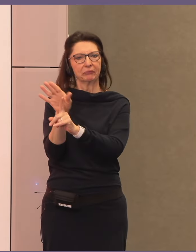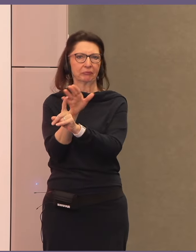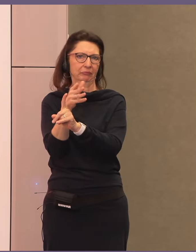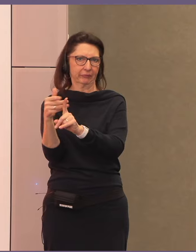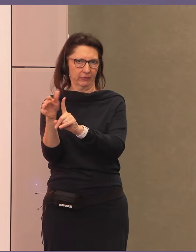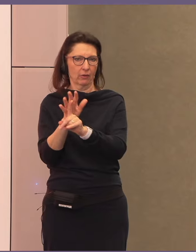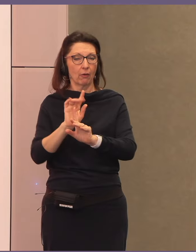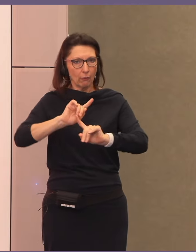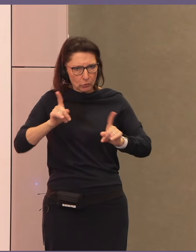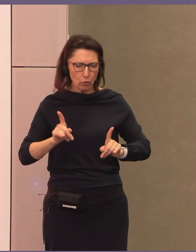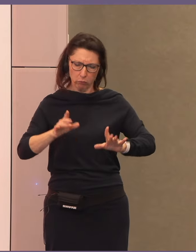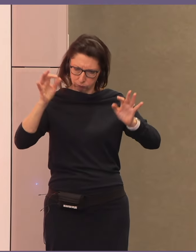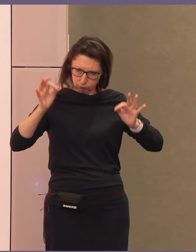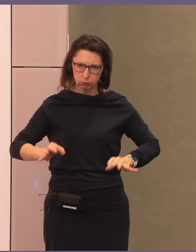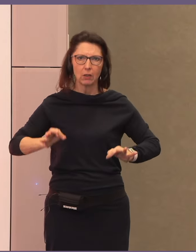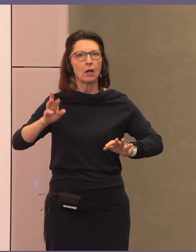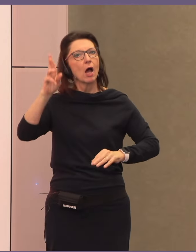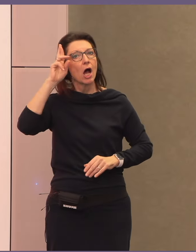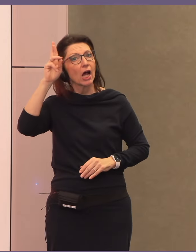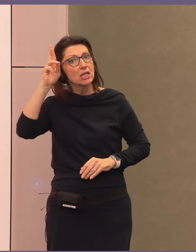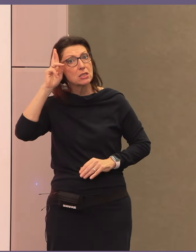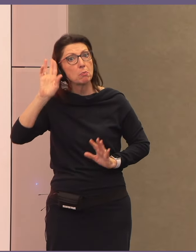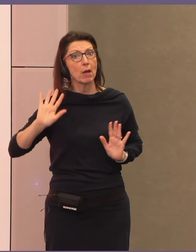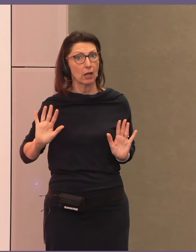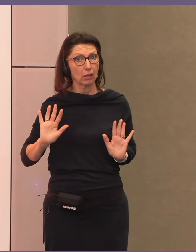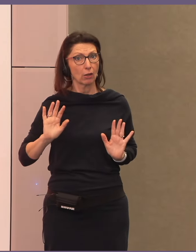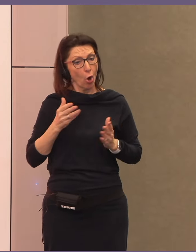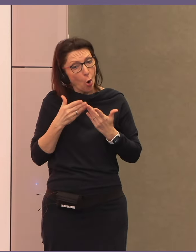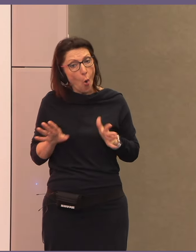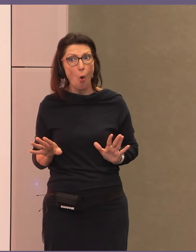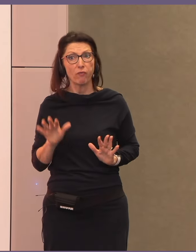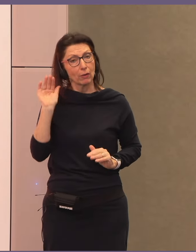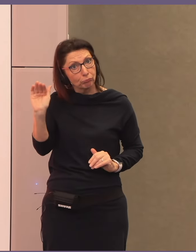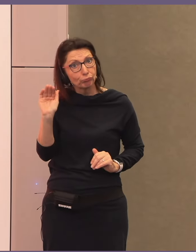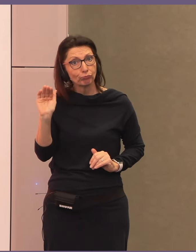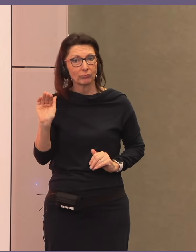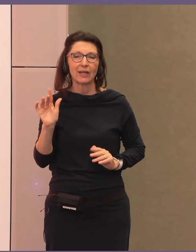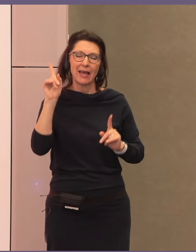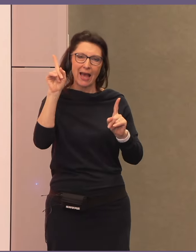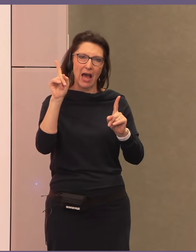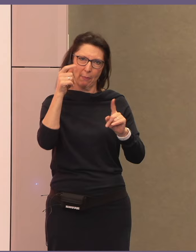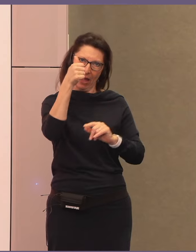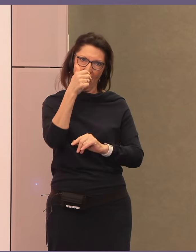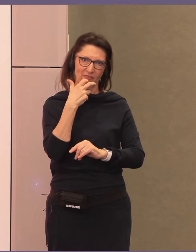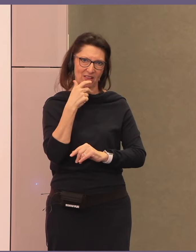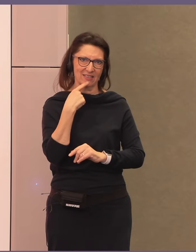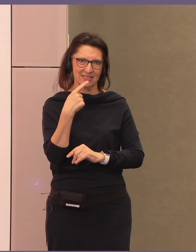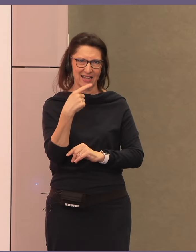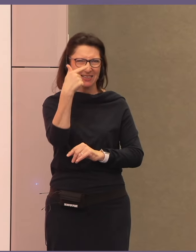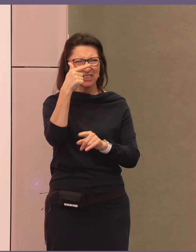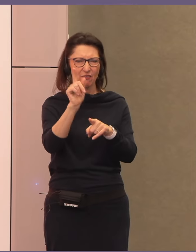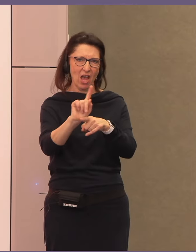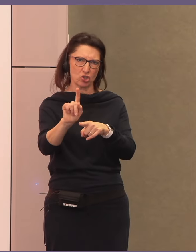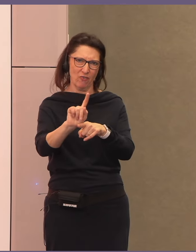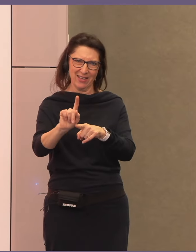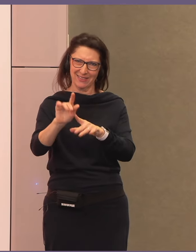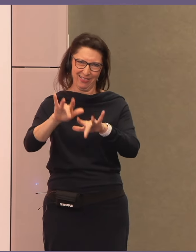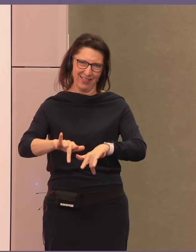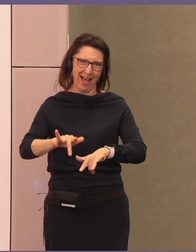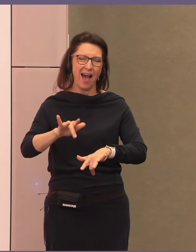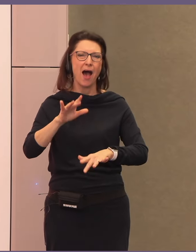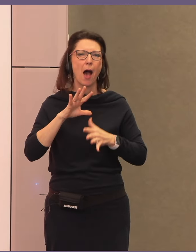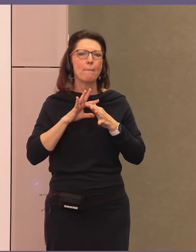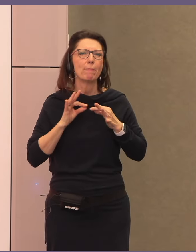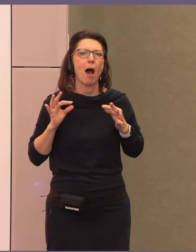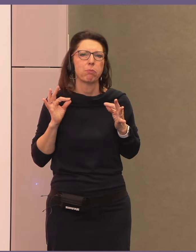sagen, was ist, mit Respekt, auf Augenhöhe, wir wissen das. Aber ich möchte vielleicht noch sagen, weil die zwei Schwestern von der Barbara auch